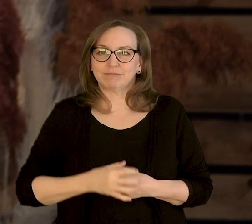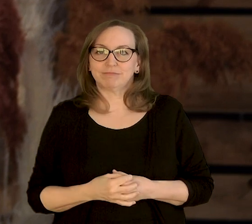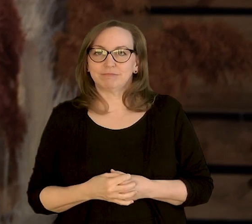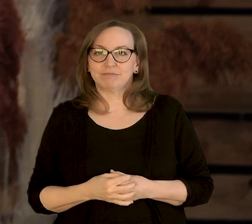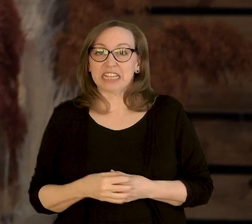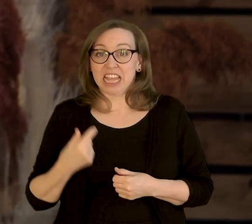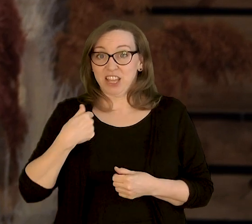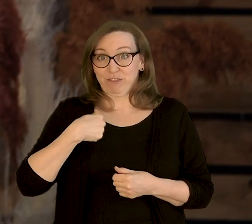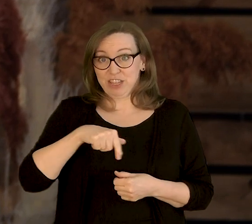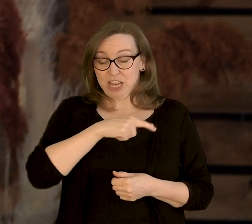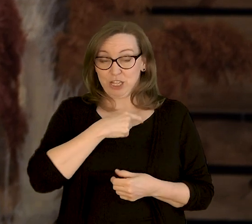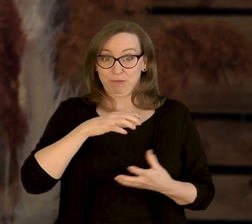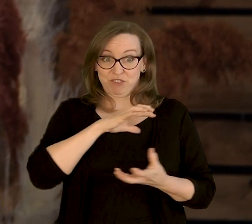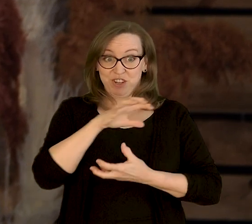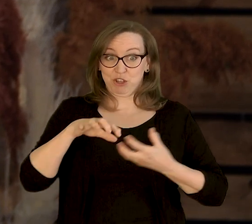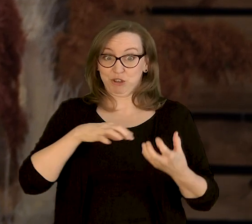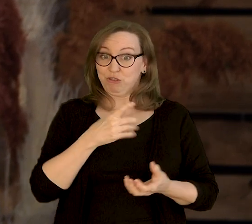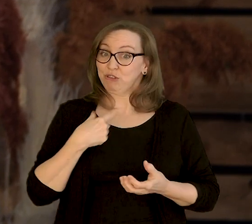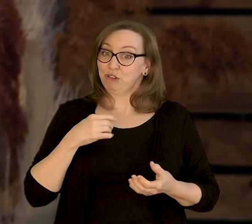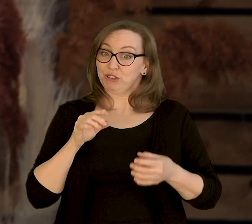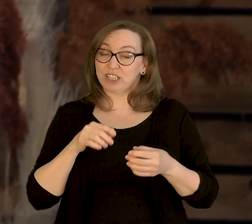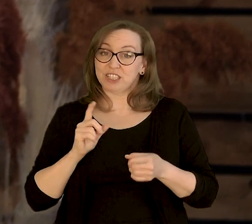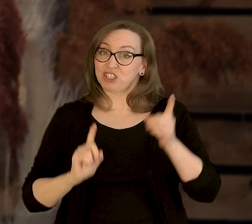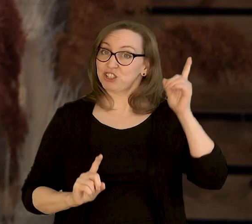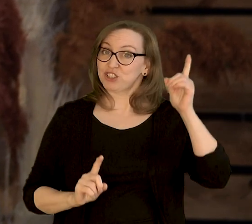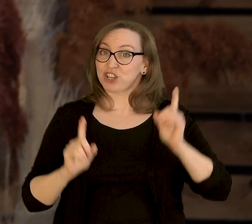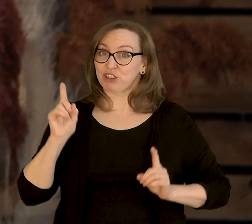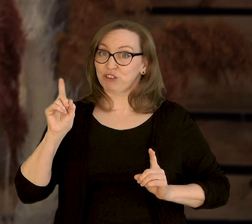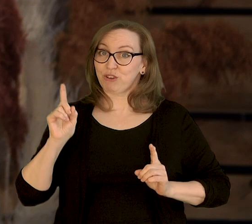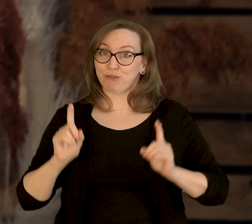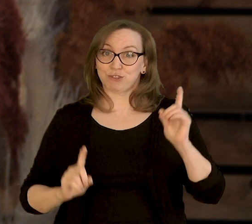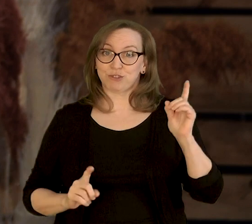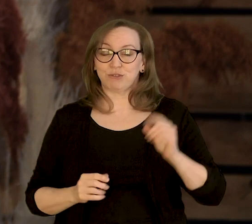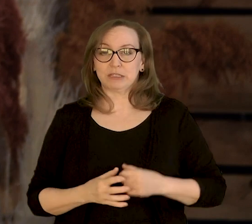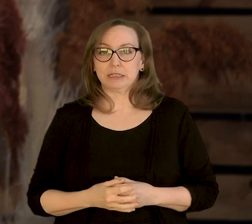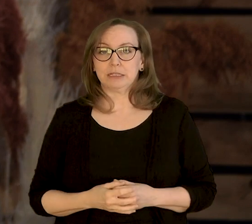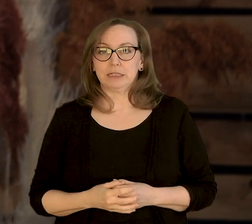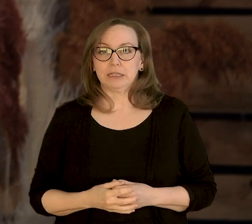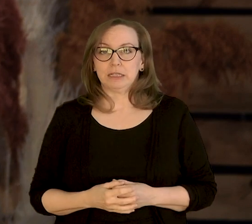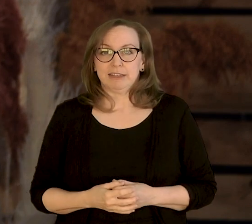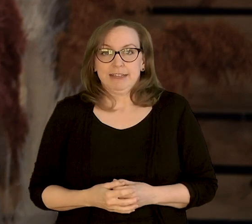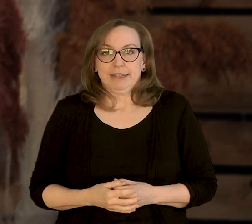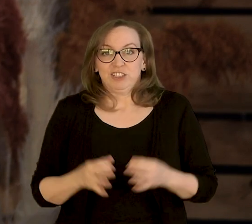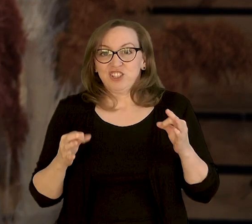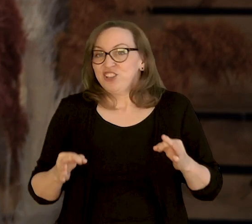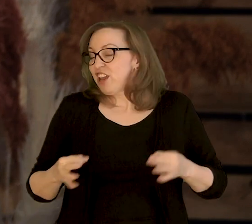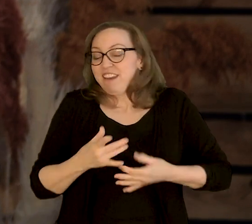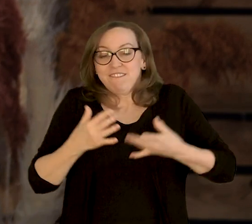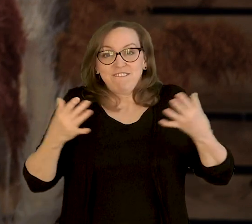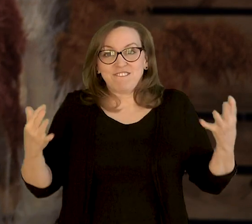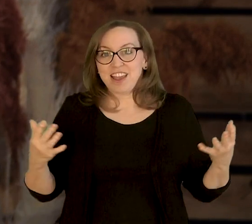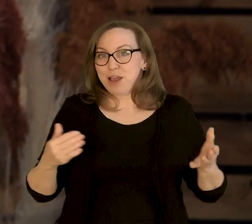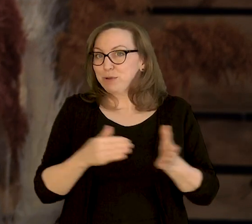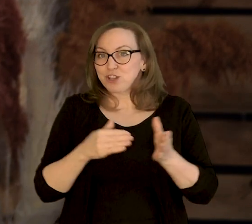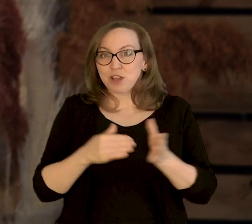W naszym świecie, przyznacie, to rzadkość. Przecież dzisiaj niewiele trzeba, aby